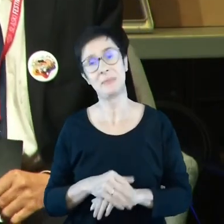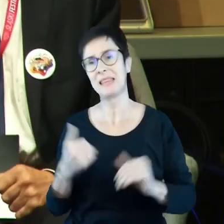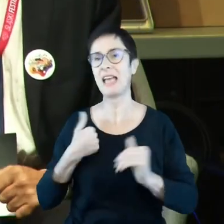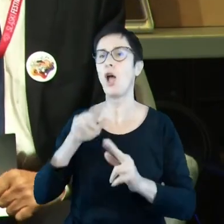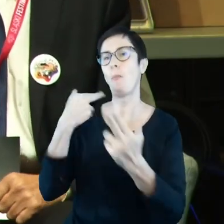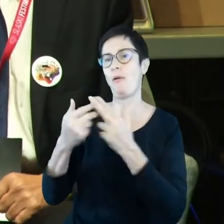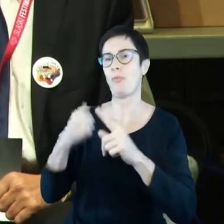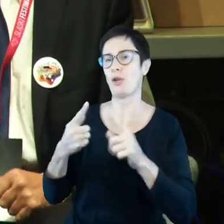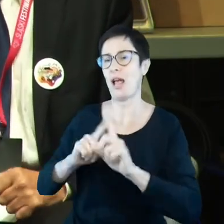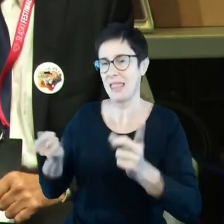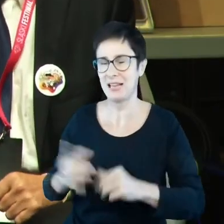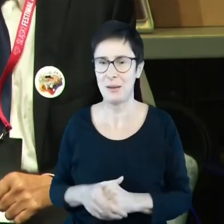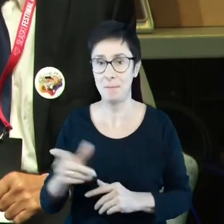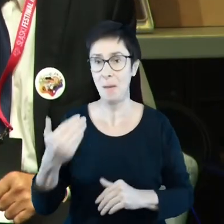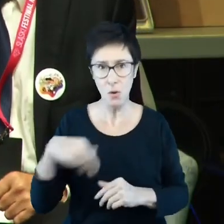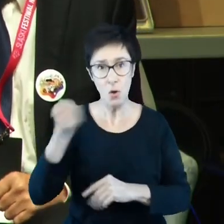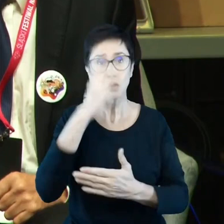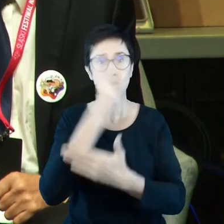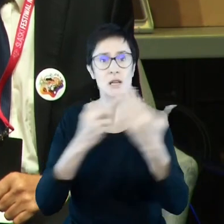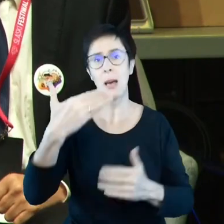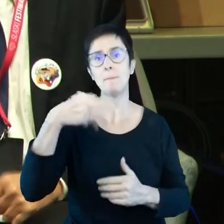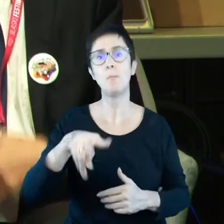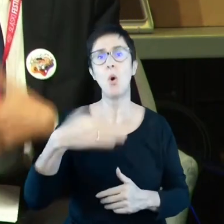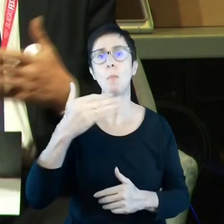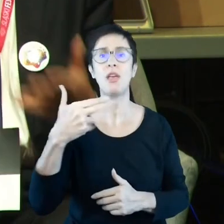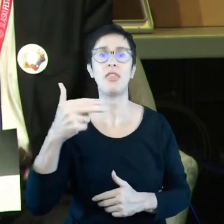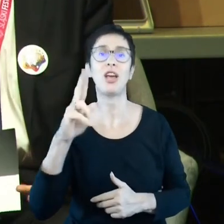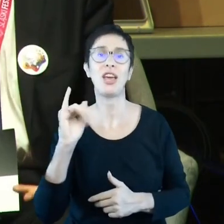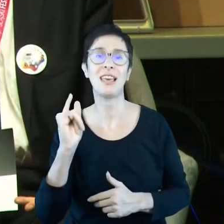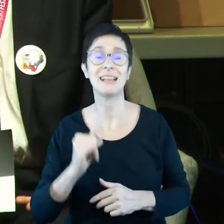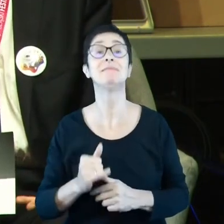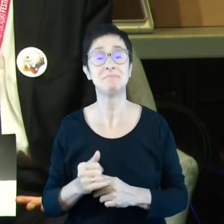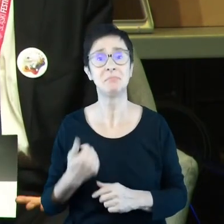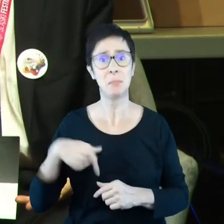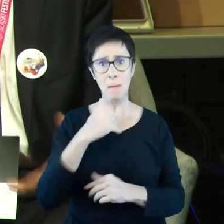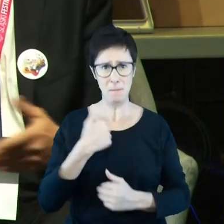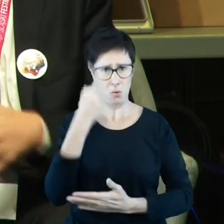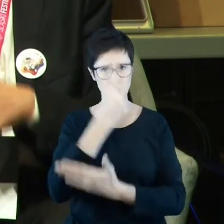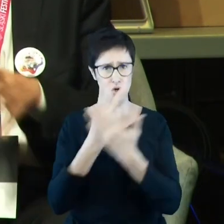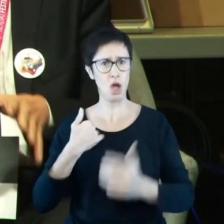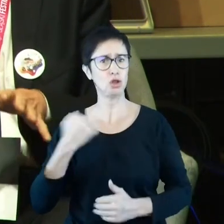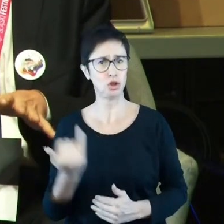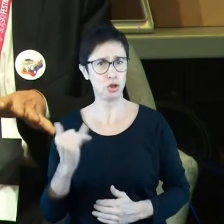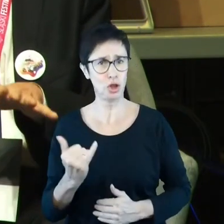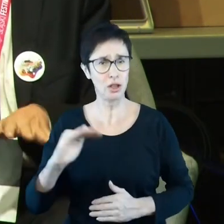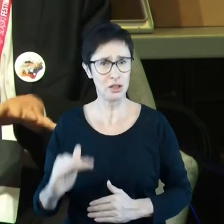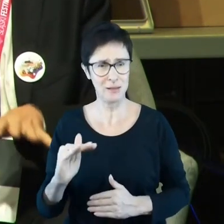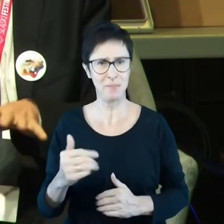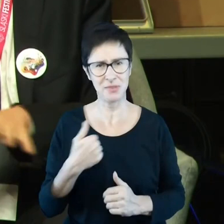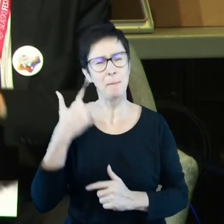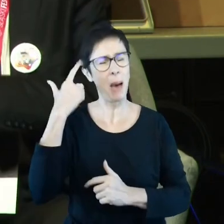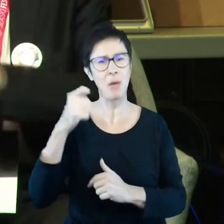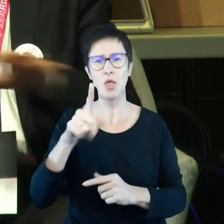Oczywiście. Czytaliście państwo kiedyś Muminki? Oczywiście. Więc czytaliśmy te Muminki jako dzieci. Ja pamiętam, że Muminki to była jedna z